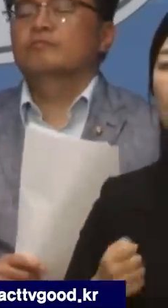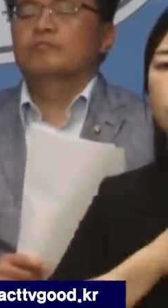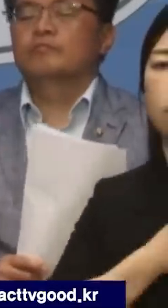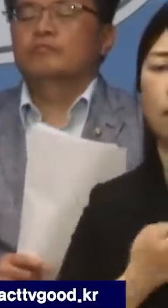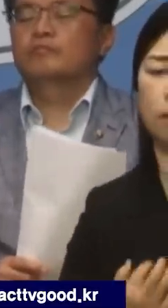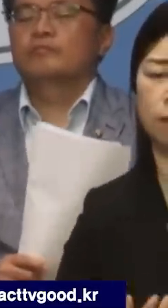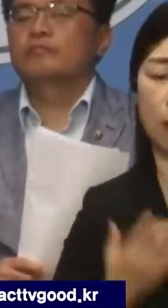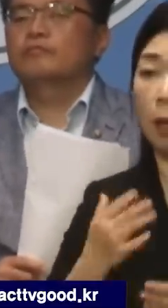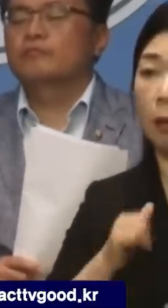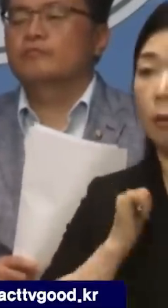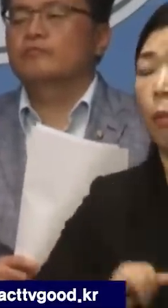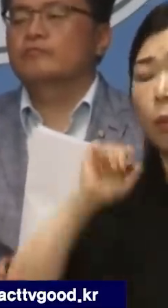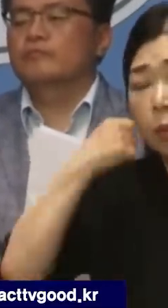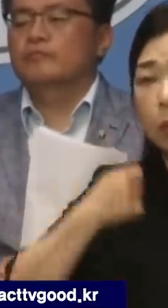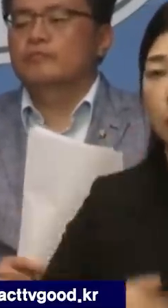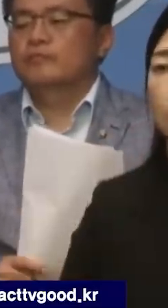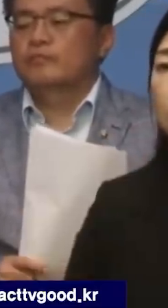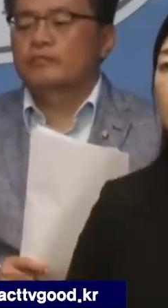제발